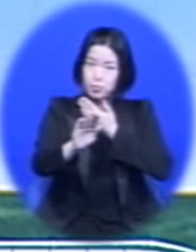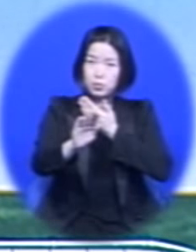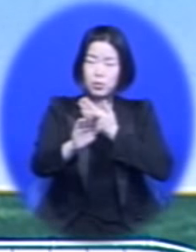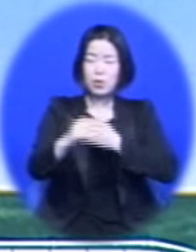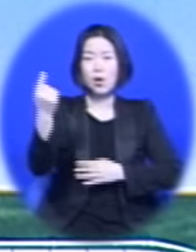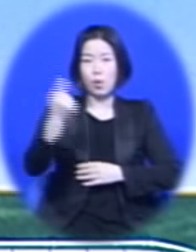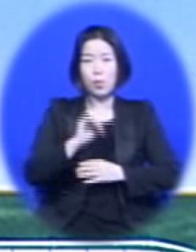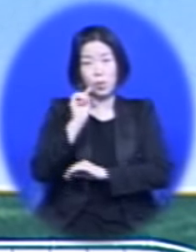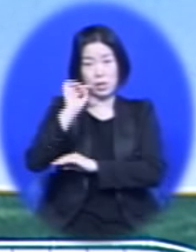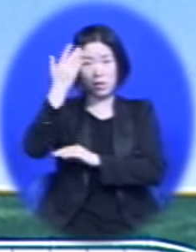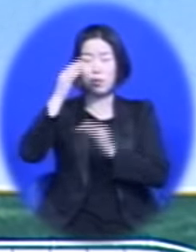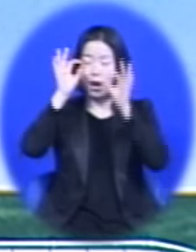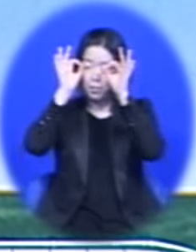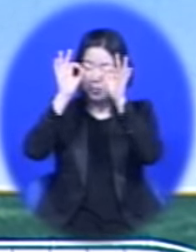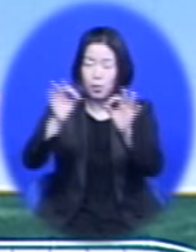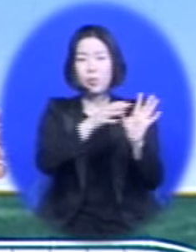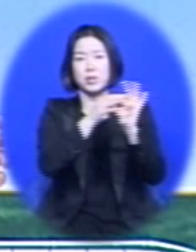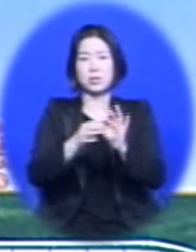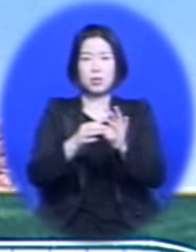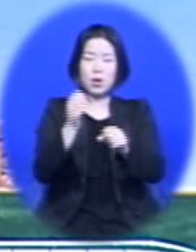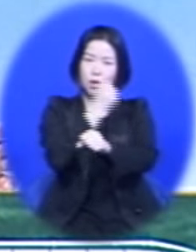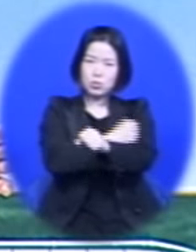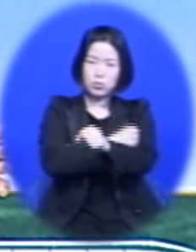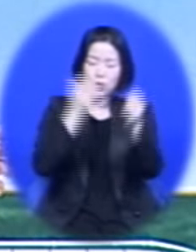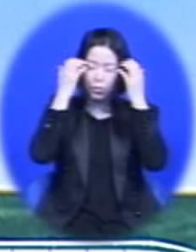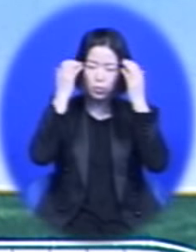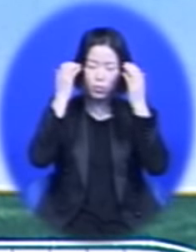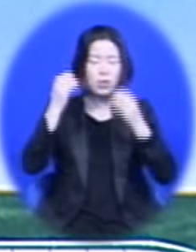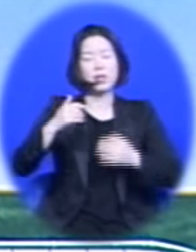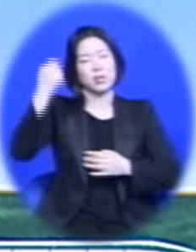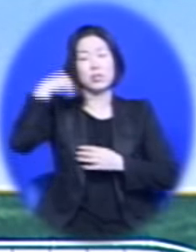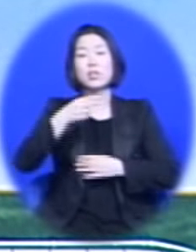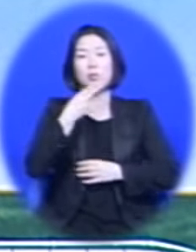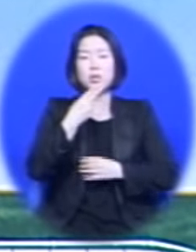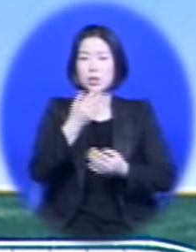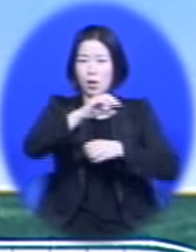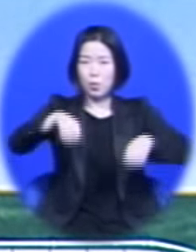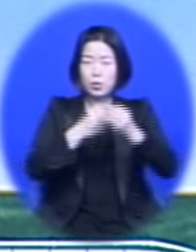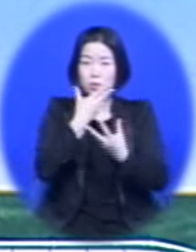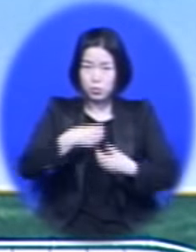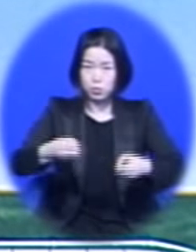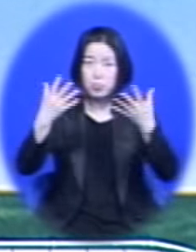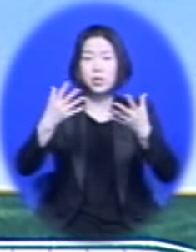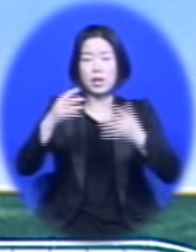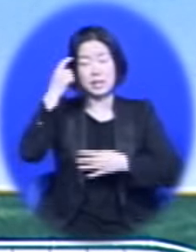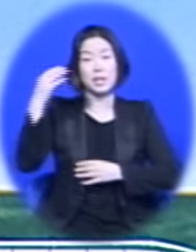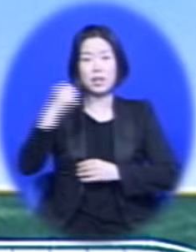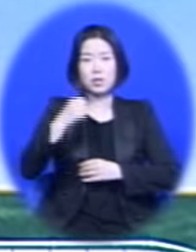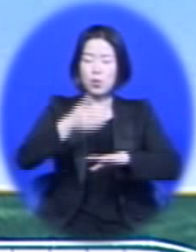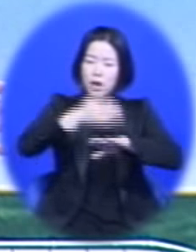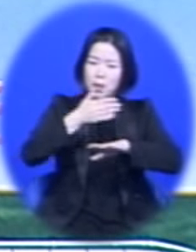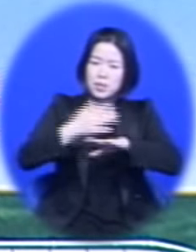장차 임할 영광을 바라보면서 고생을 고생이라고 여기지 않고 오히려 축복이라고 여기고 감사하고